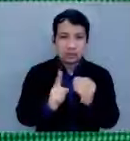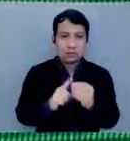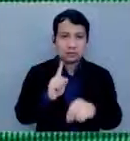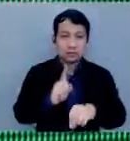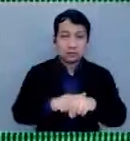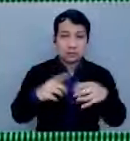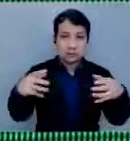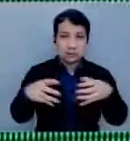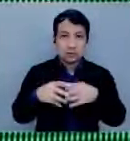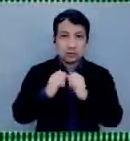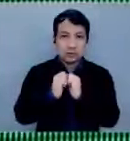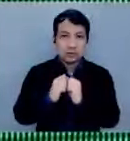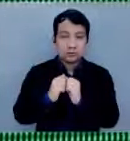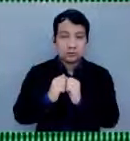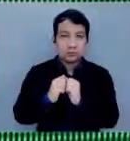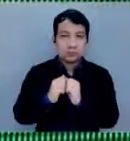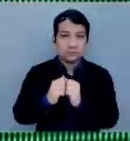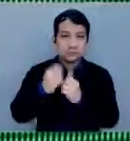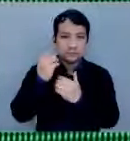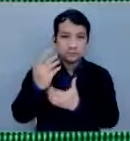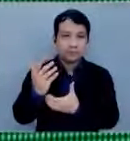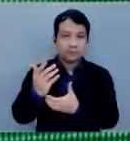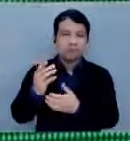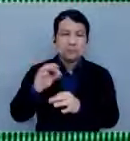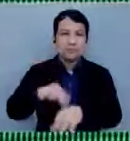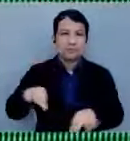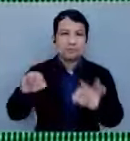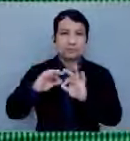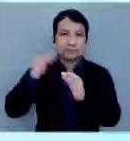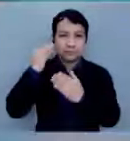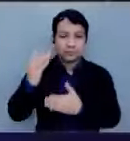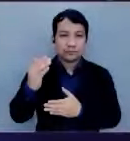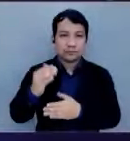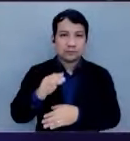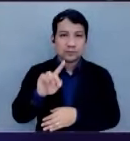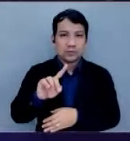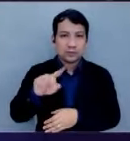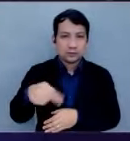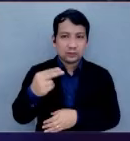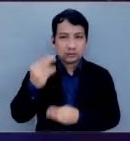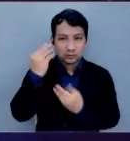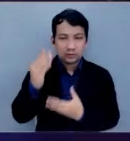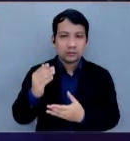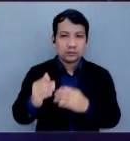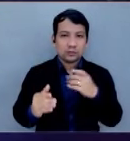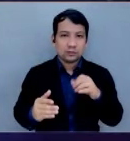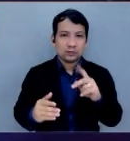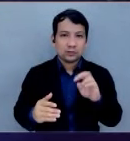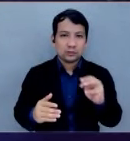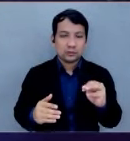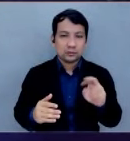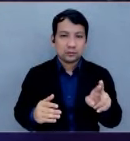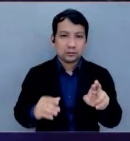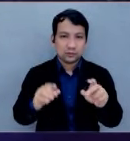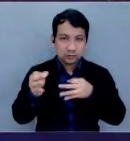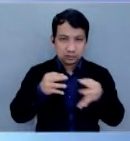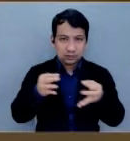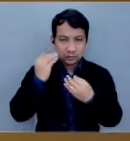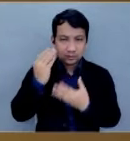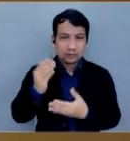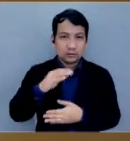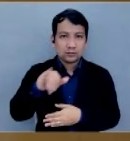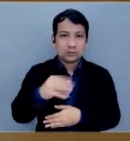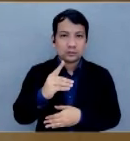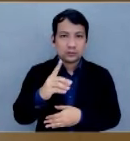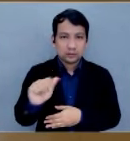sa industriya. At kaugnay niyan, sa 1PH show na Christopher Minute, nag-isa tuloy si Jada.